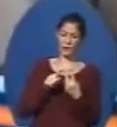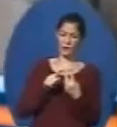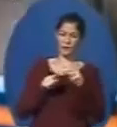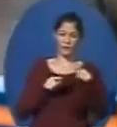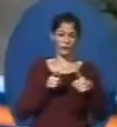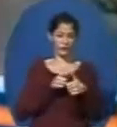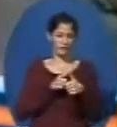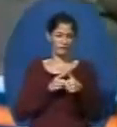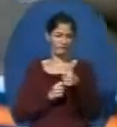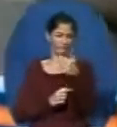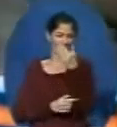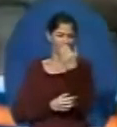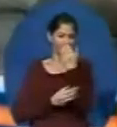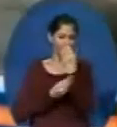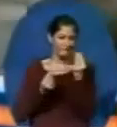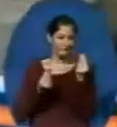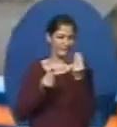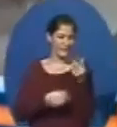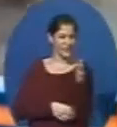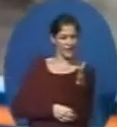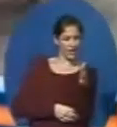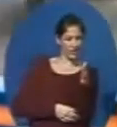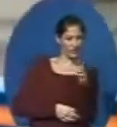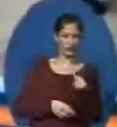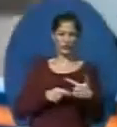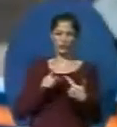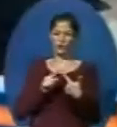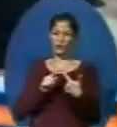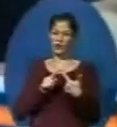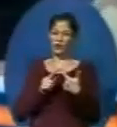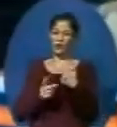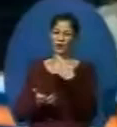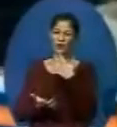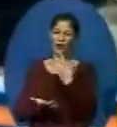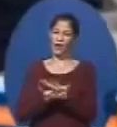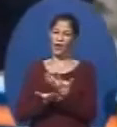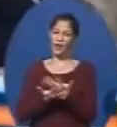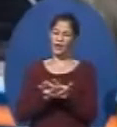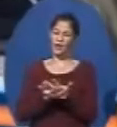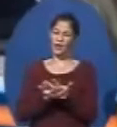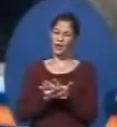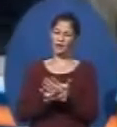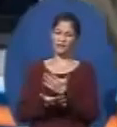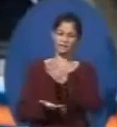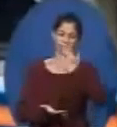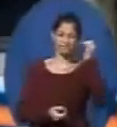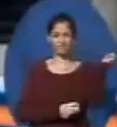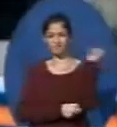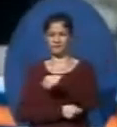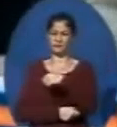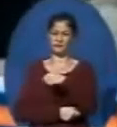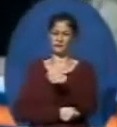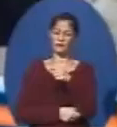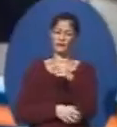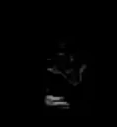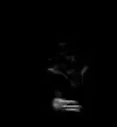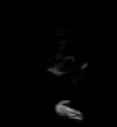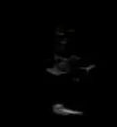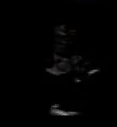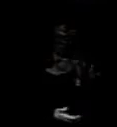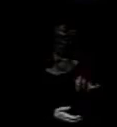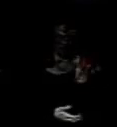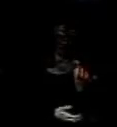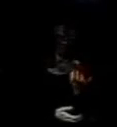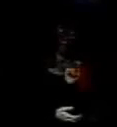העניין, ושנית, הייתה להם ראייה מוחצת של הקלטה. זה לדעתי מה שהשפיע. תודה. זה לא